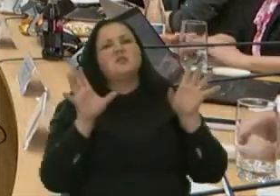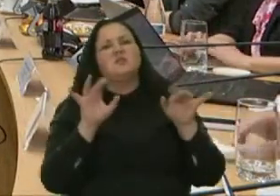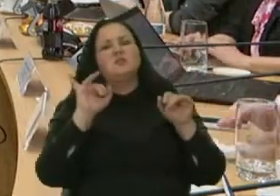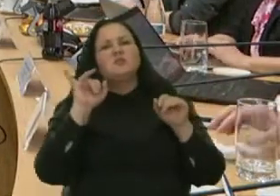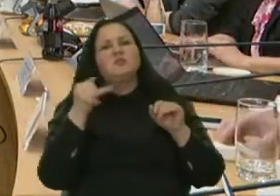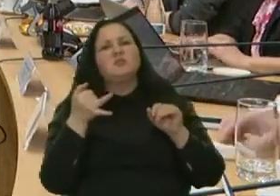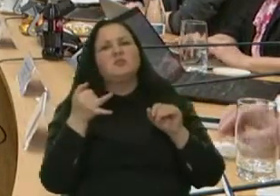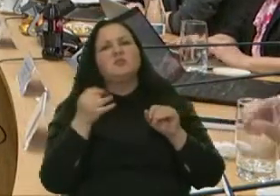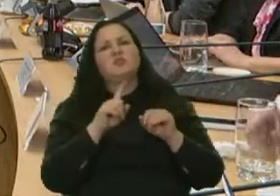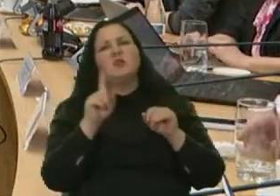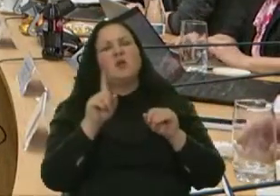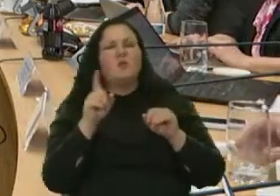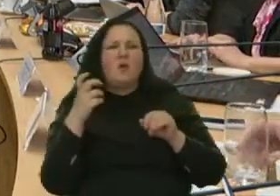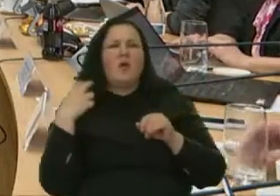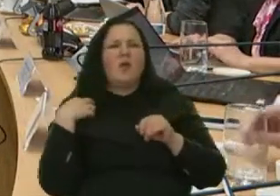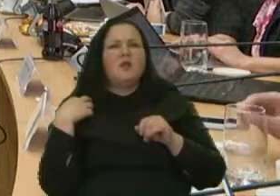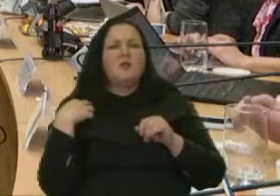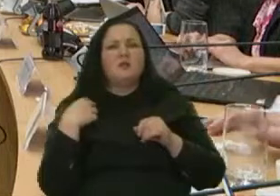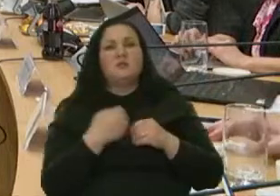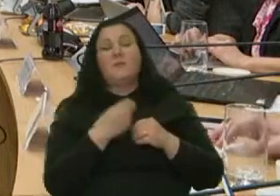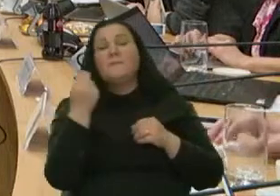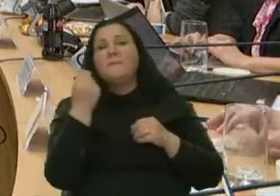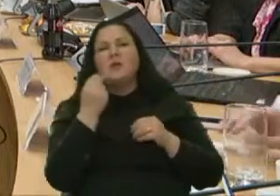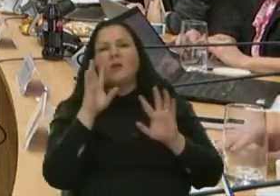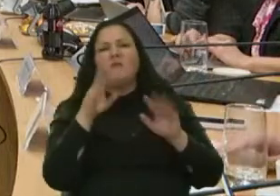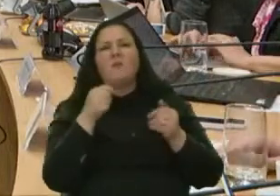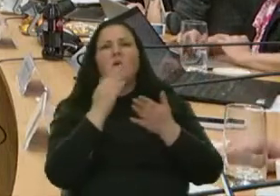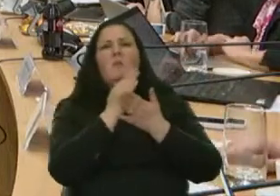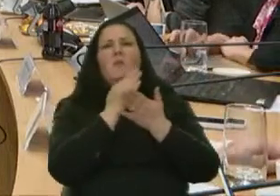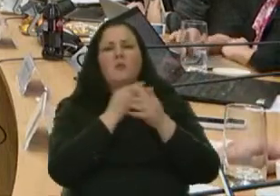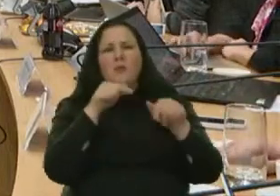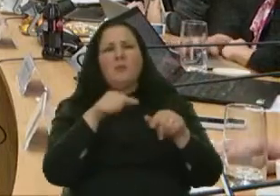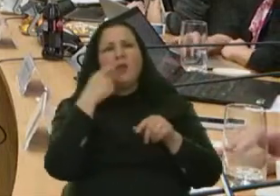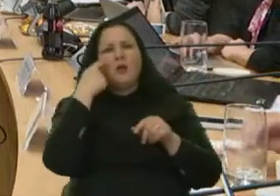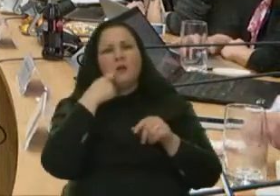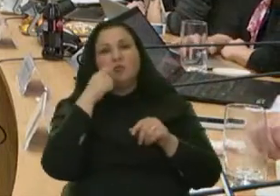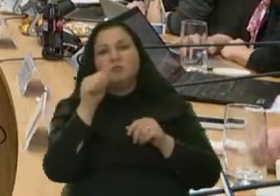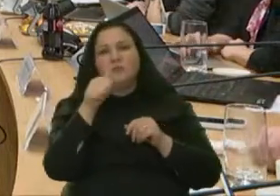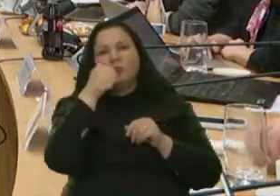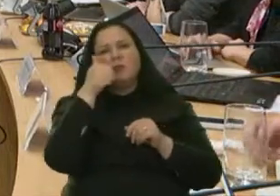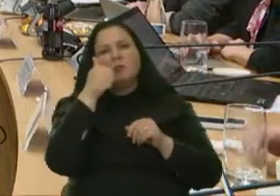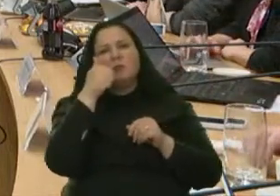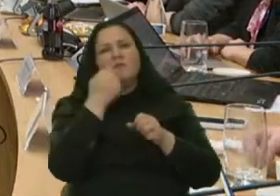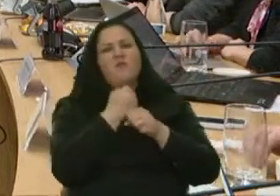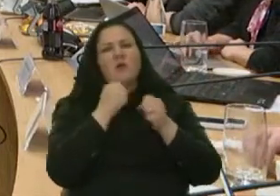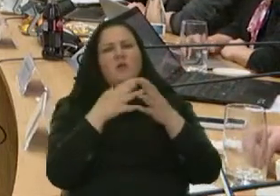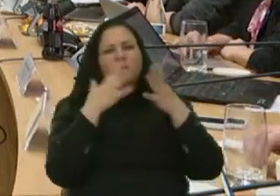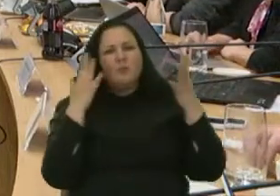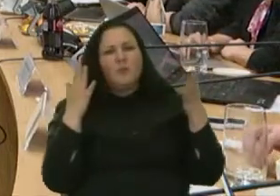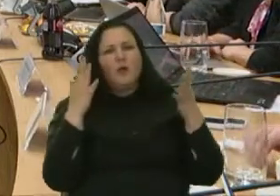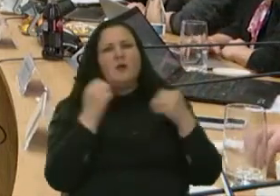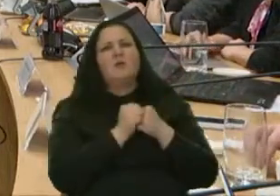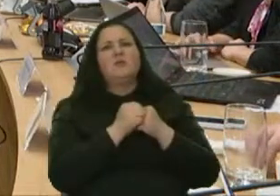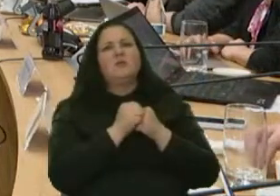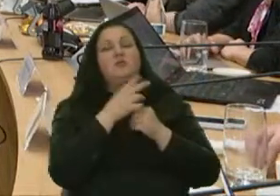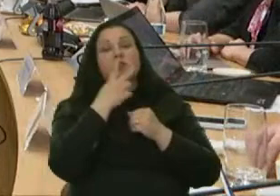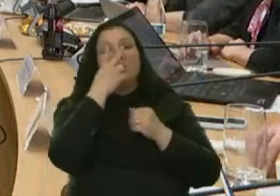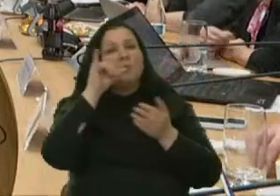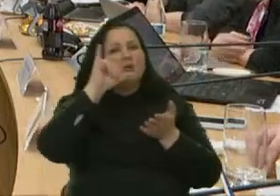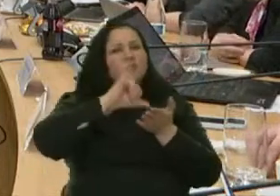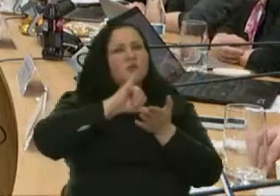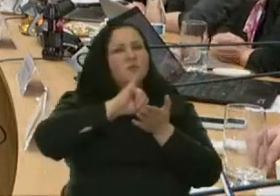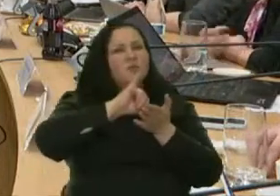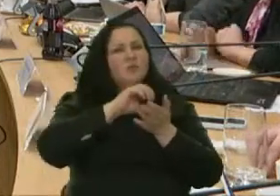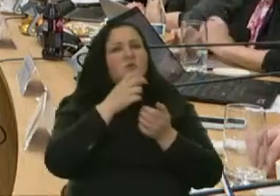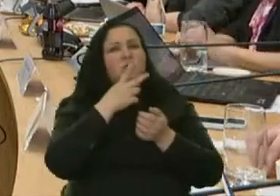a noncalității pentru că avem o problemă aici la Cluj în primul rând foarte mare și ne uităm în centru